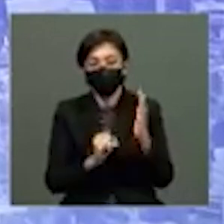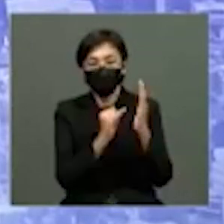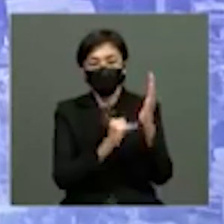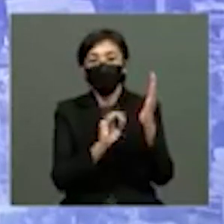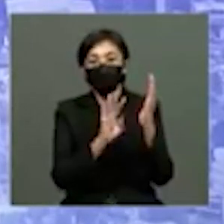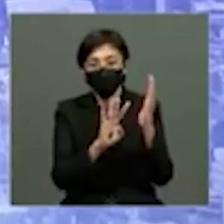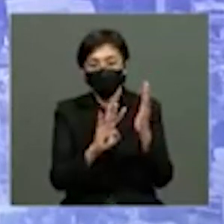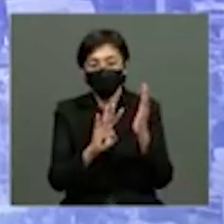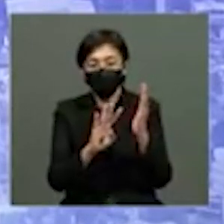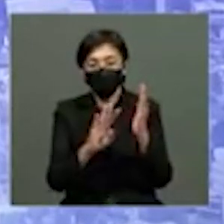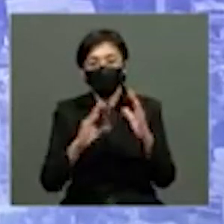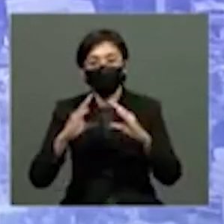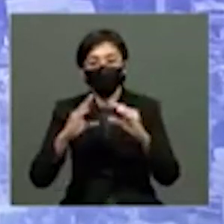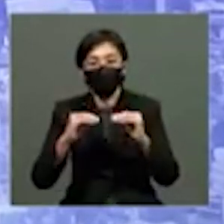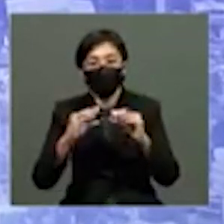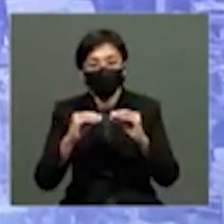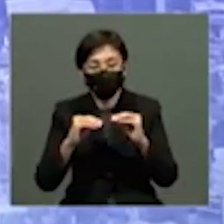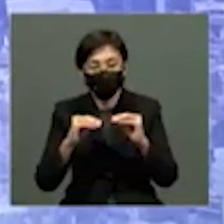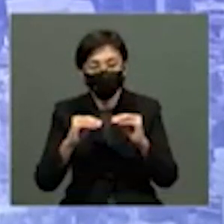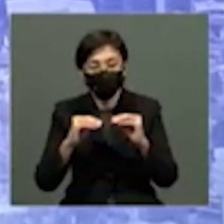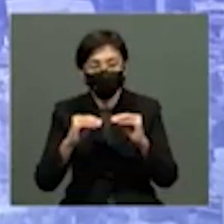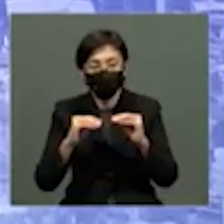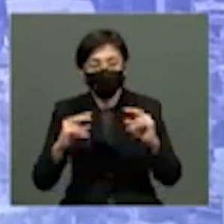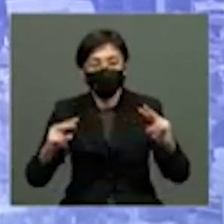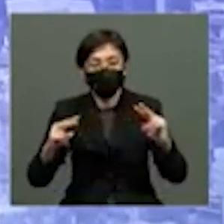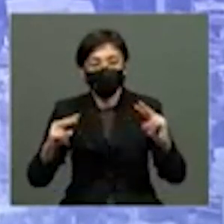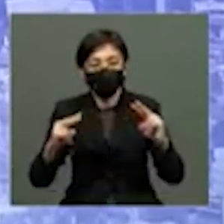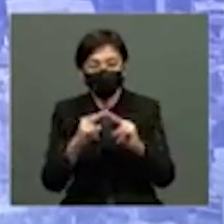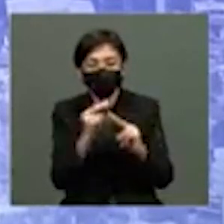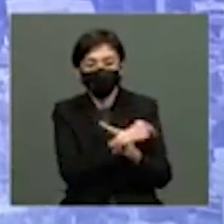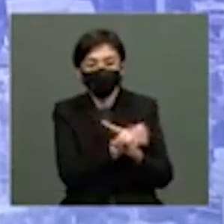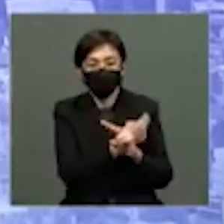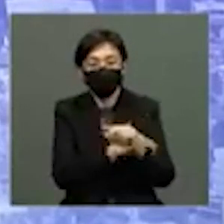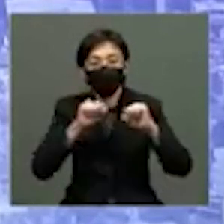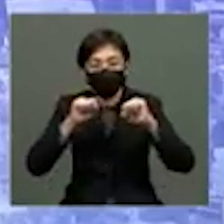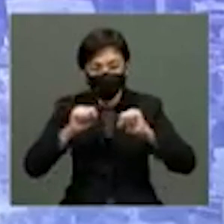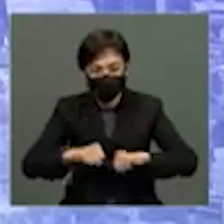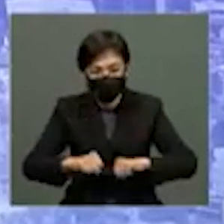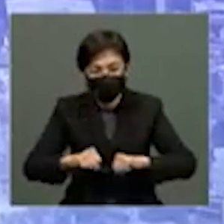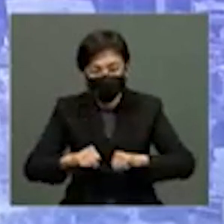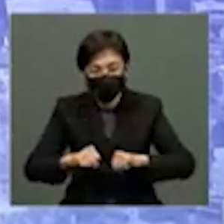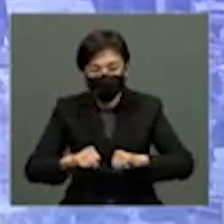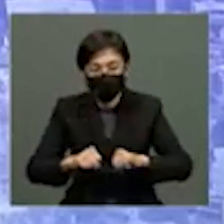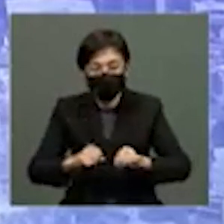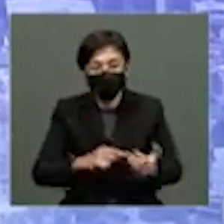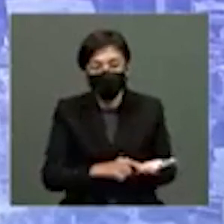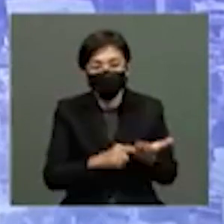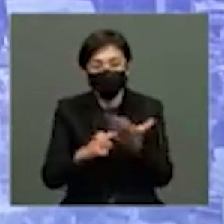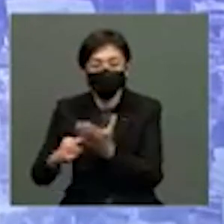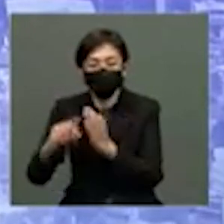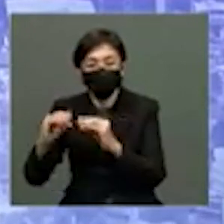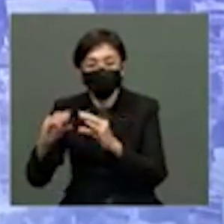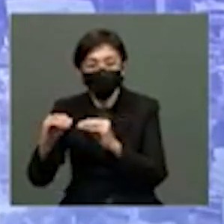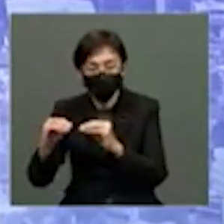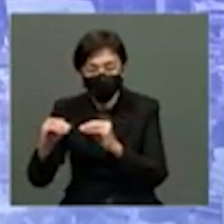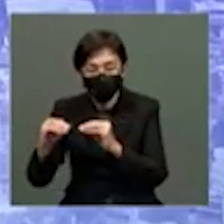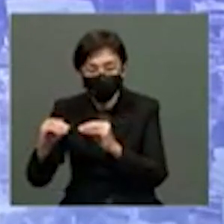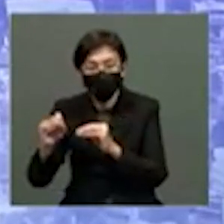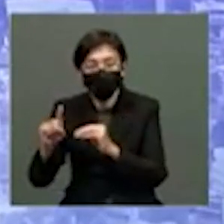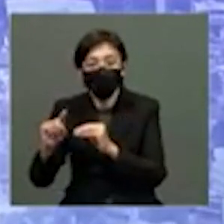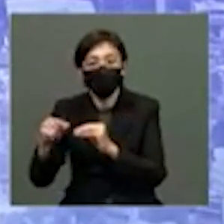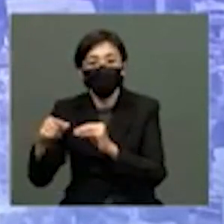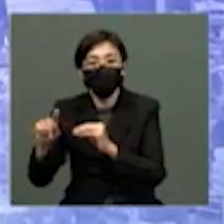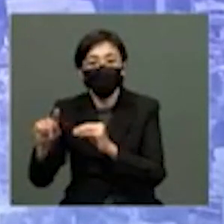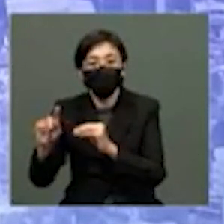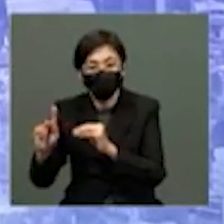ติที่ประชุมจากทางกระทรวงสาธารณสุขนะครับเอามาเข้าที่ประชุมของสปก.สบ